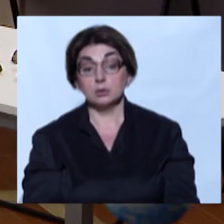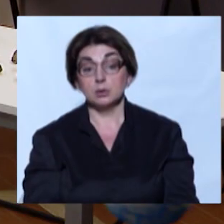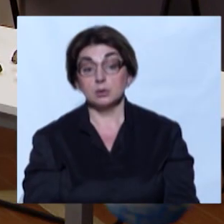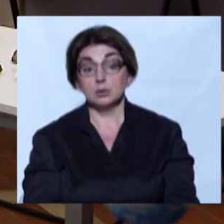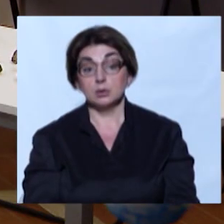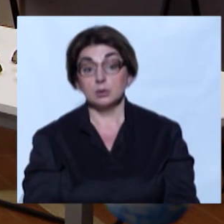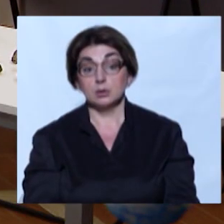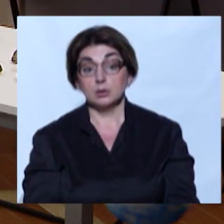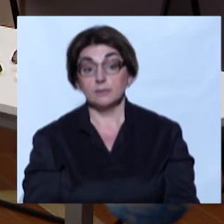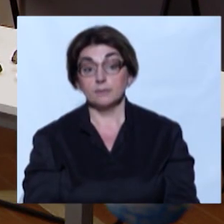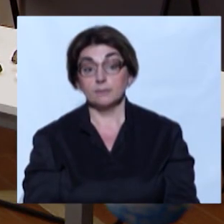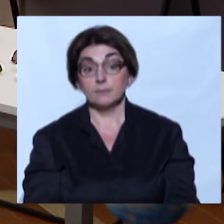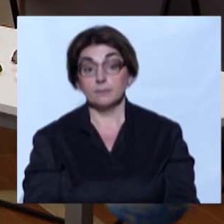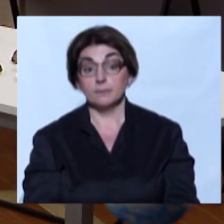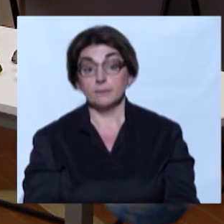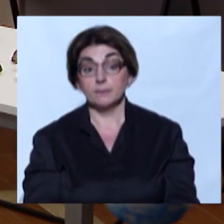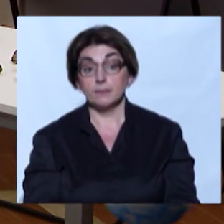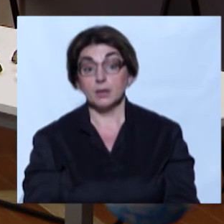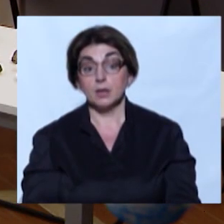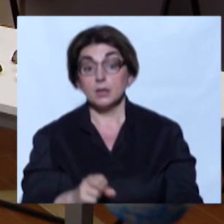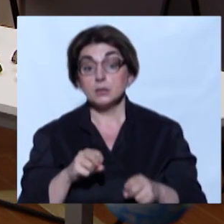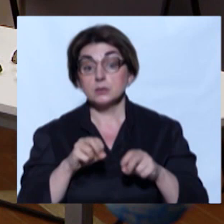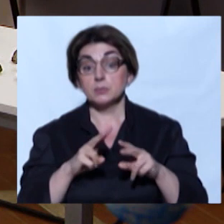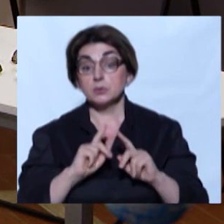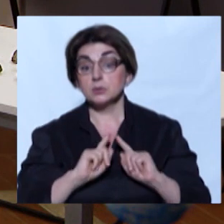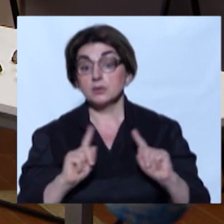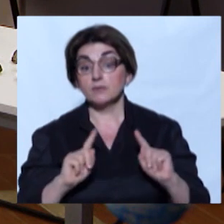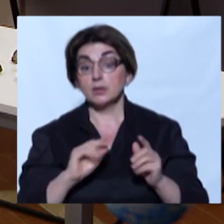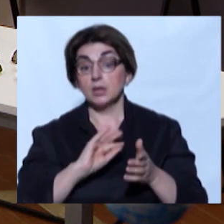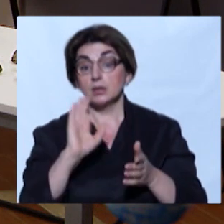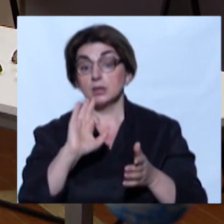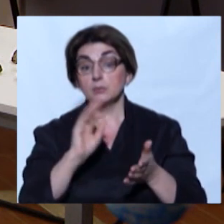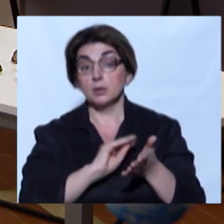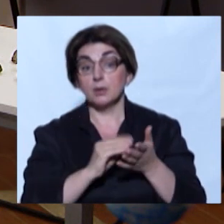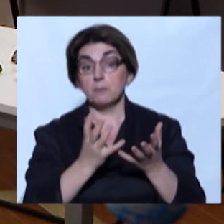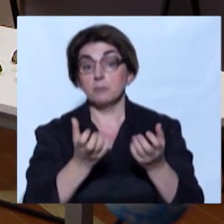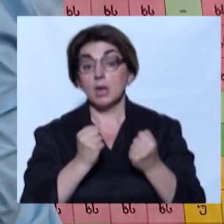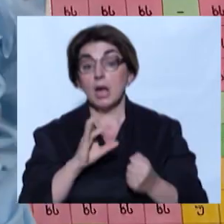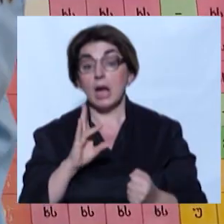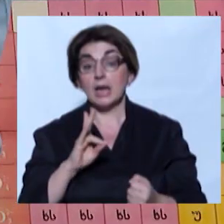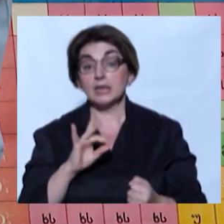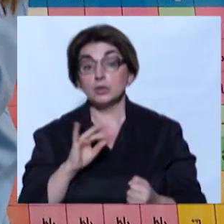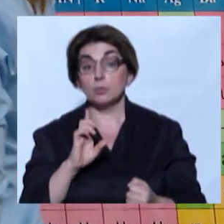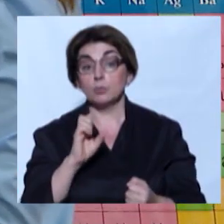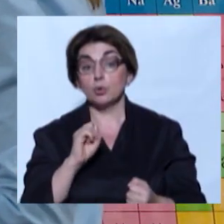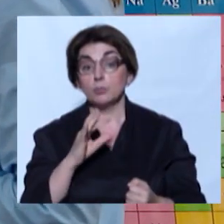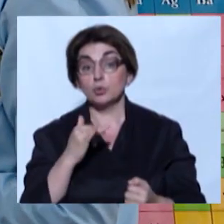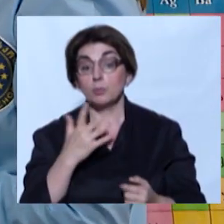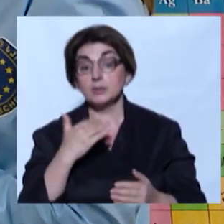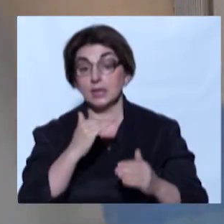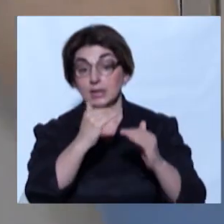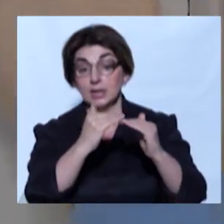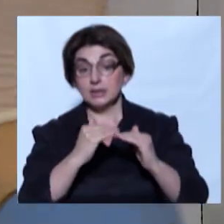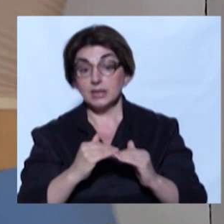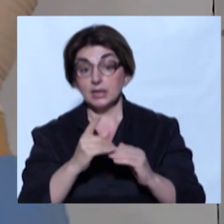გვექნება ესეთი შეკვეცილი იონური განტოლება, მიიღება არგენტუმ ბრომი, რომელიც არის ნალექი და